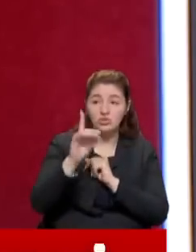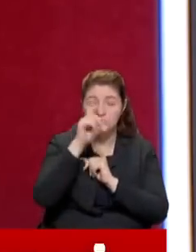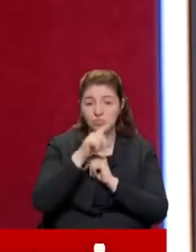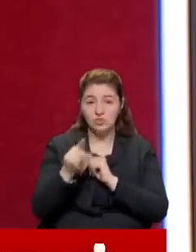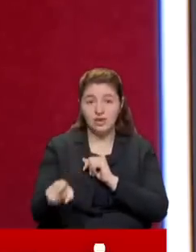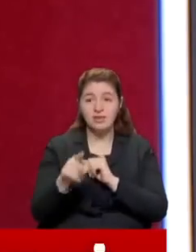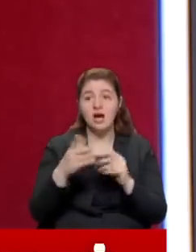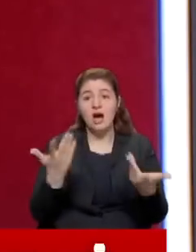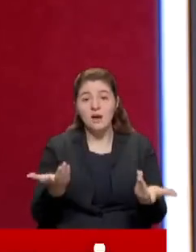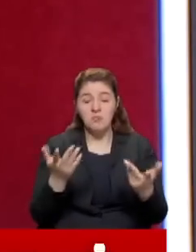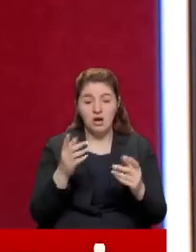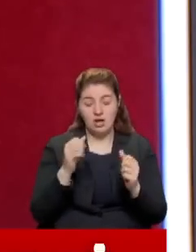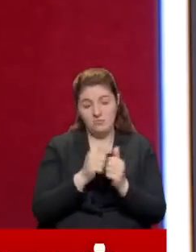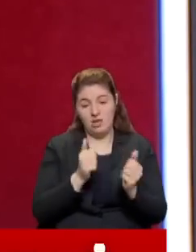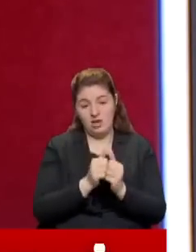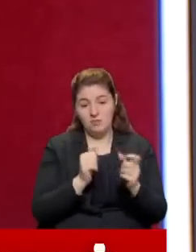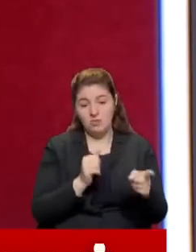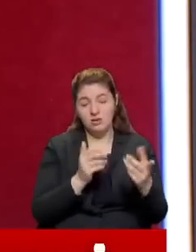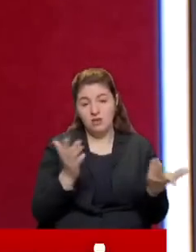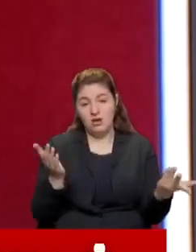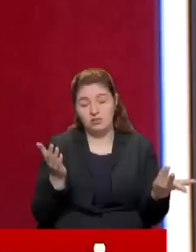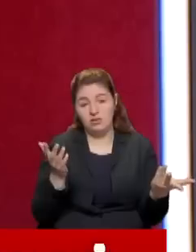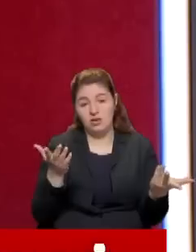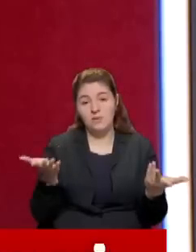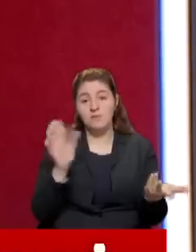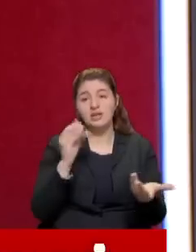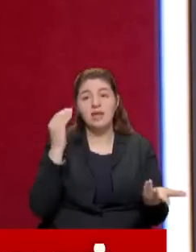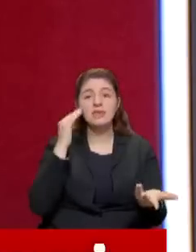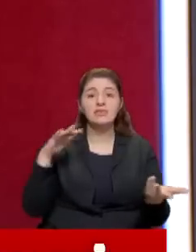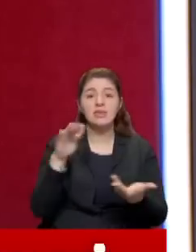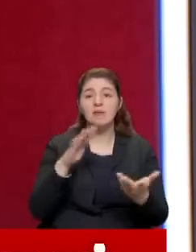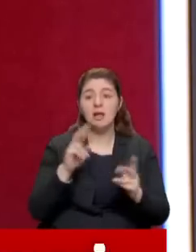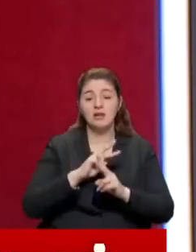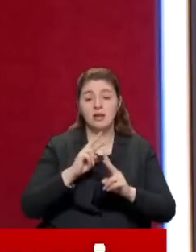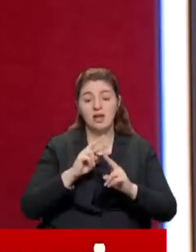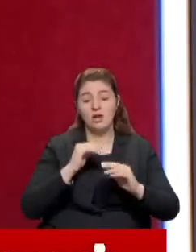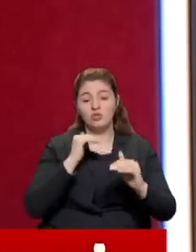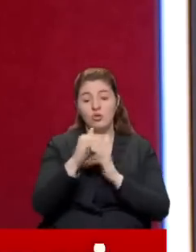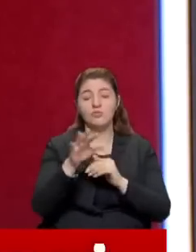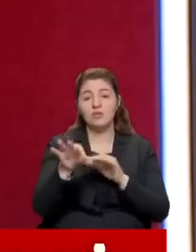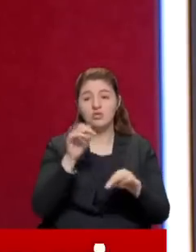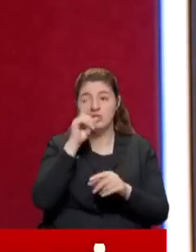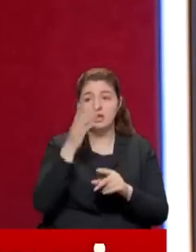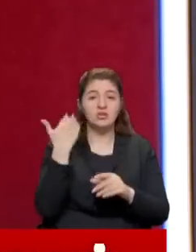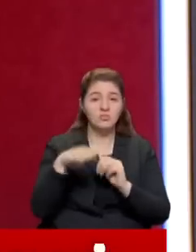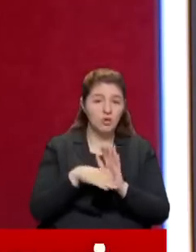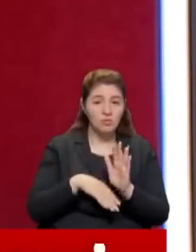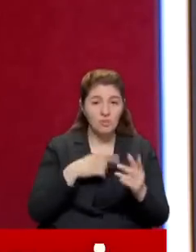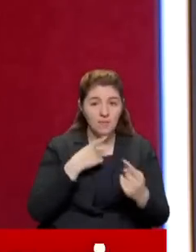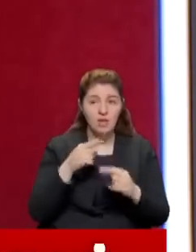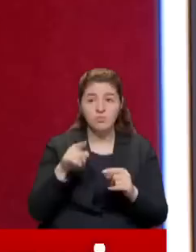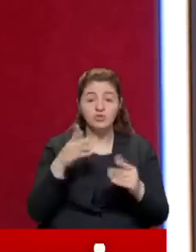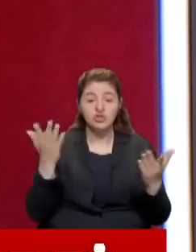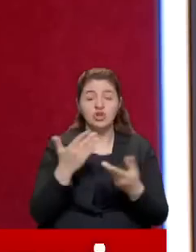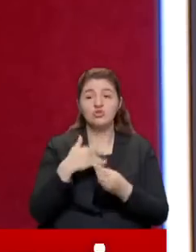nedeniyle ama yanı sıra da başka daha temel bir medeniyet tercihi nedeniyle yani geçen programda konuştuk.